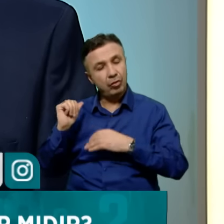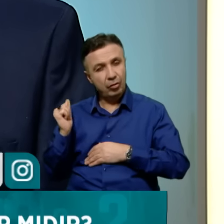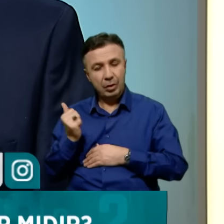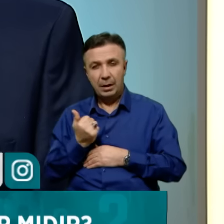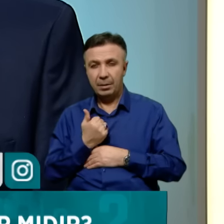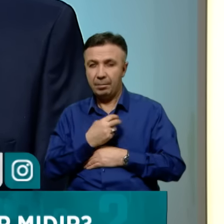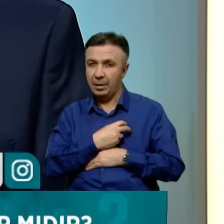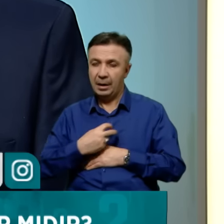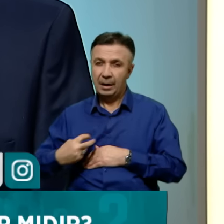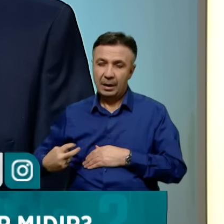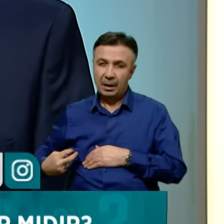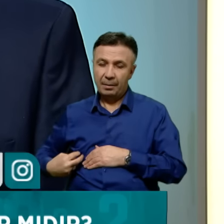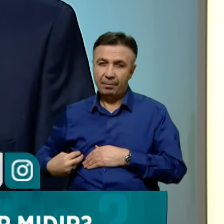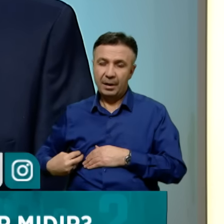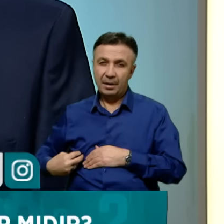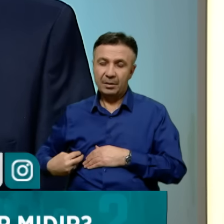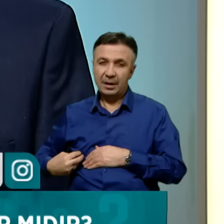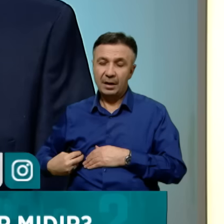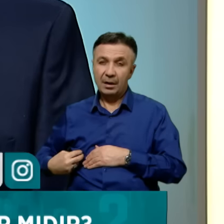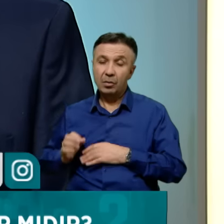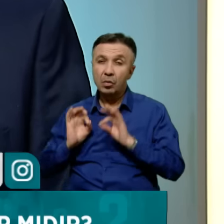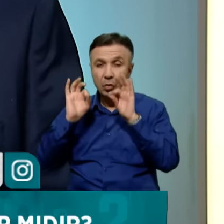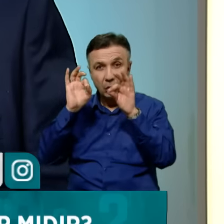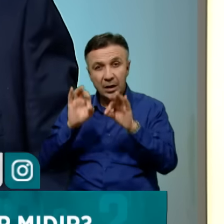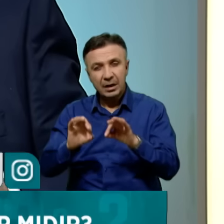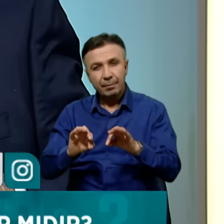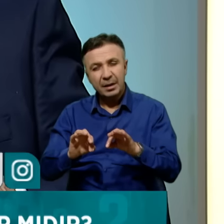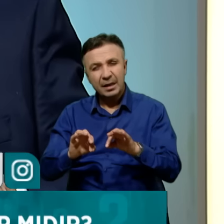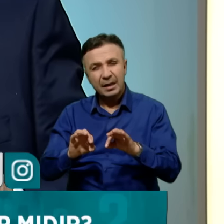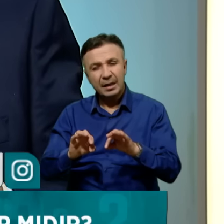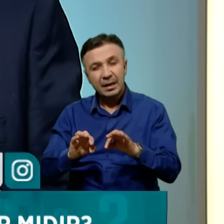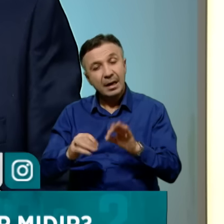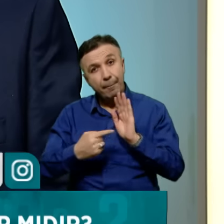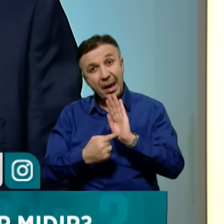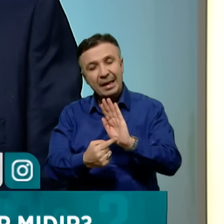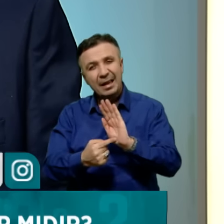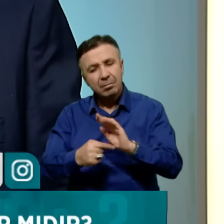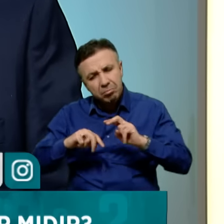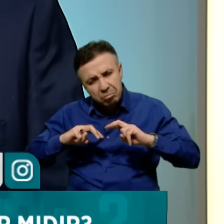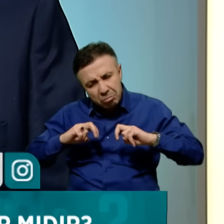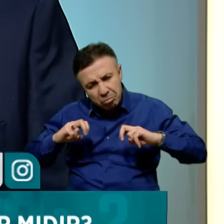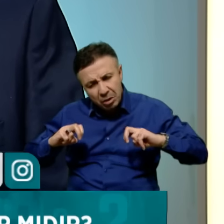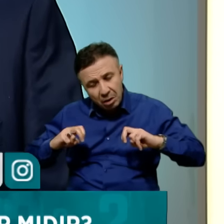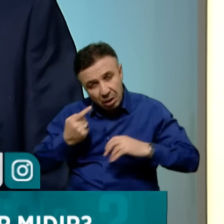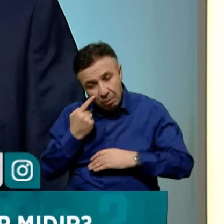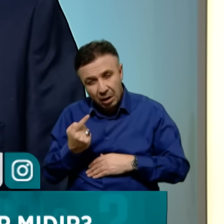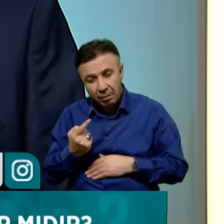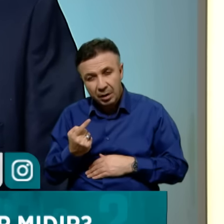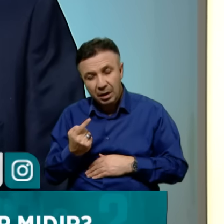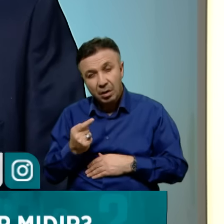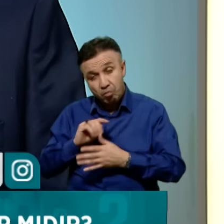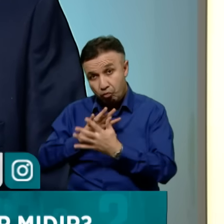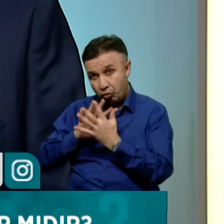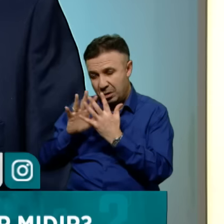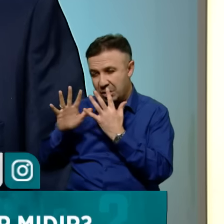yani Peygamber'e ittisali sağlayan sene Bunlar incelerler bakarlar yani adam bir defa o senesi